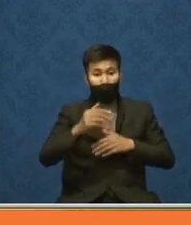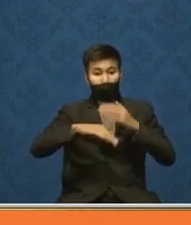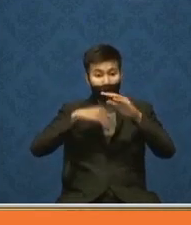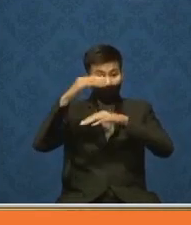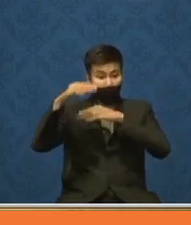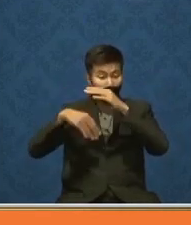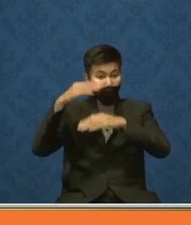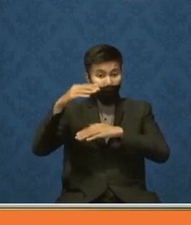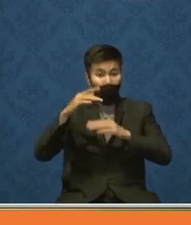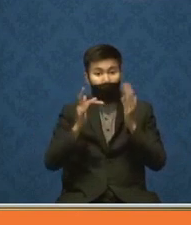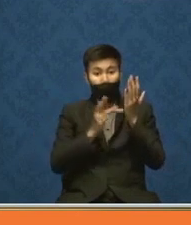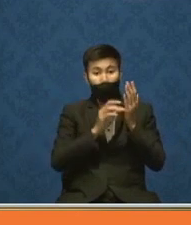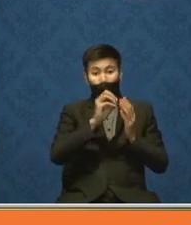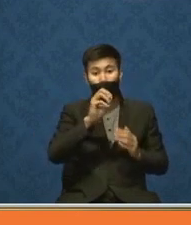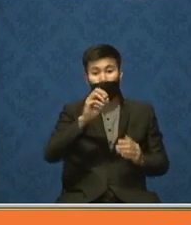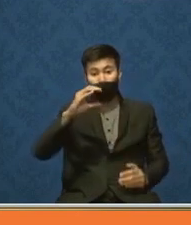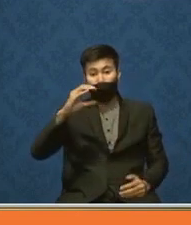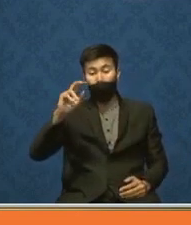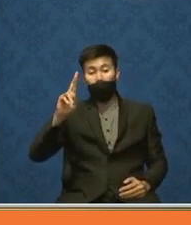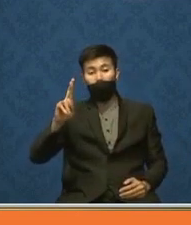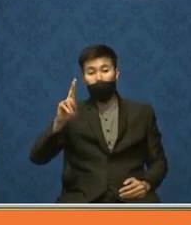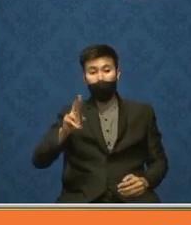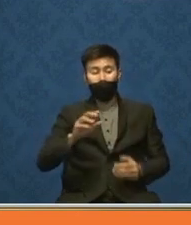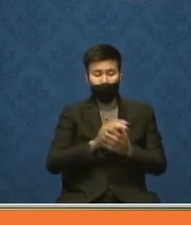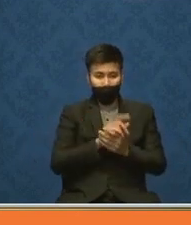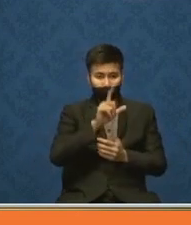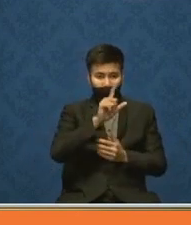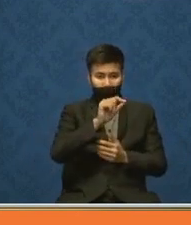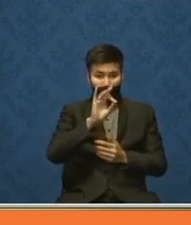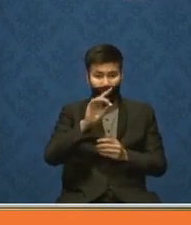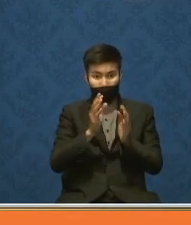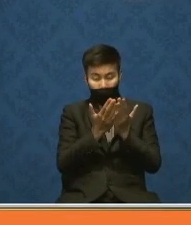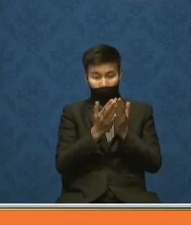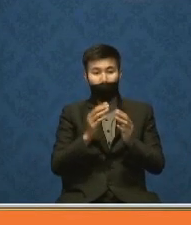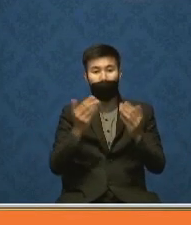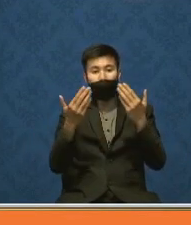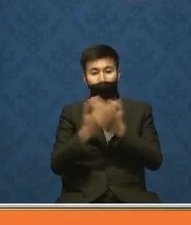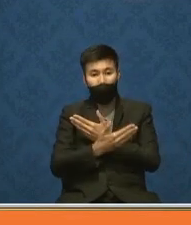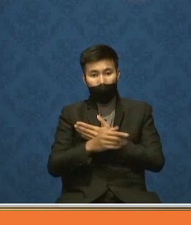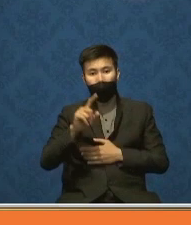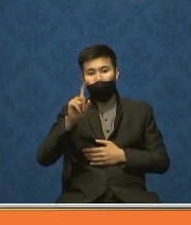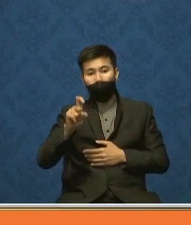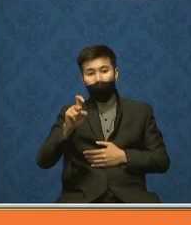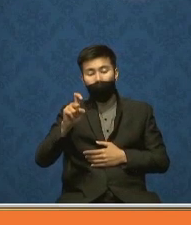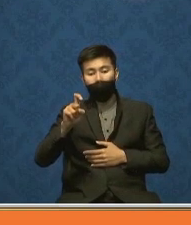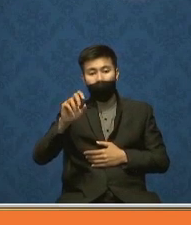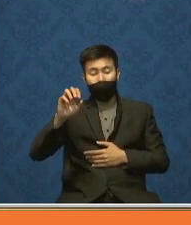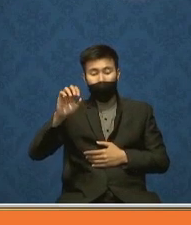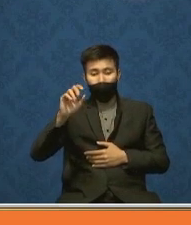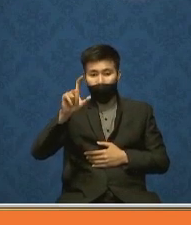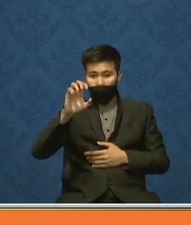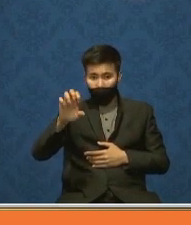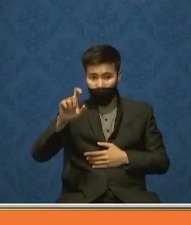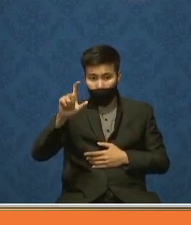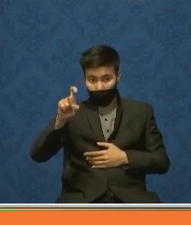OCR เปลี่ยนจากข้อมูลเล่มงบประมาณ28เล่ม 40,000 รายการเป็น Excel ได้ทำให้การวิเคราะห์งบประมาณเกิดขึ้น